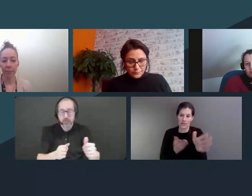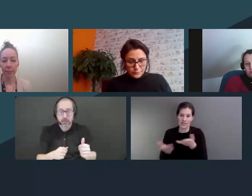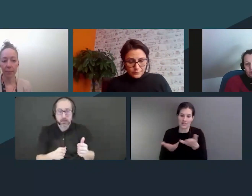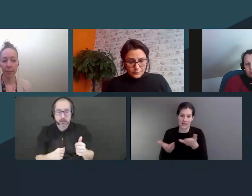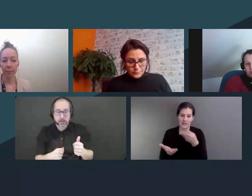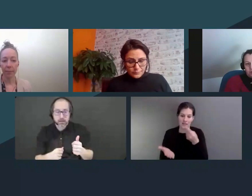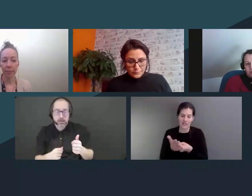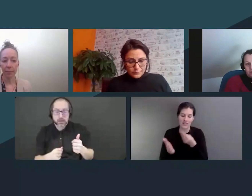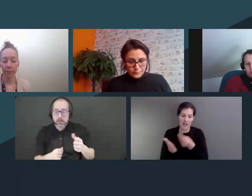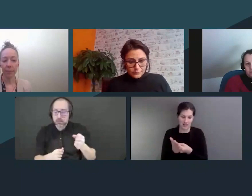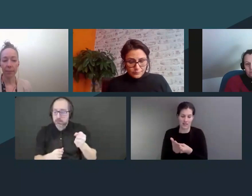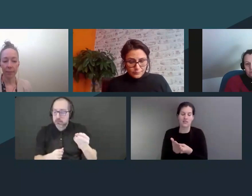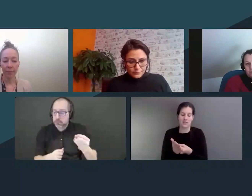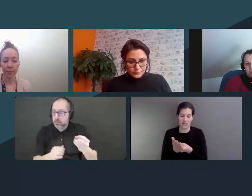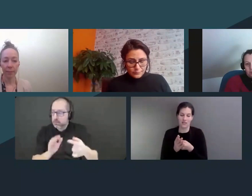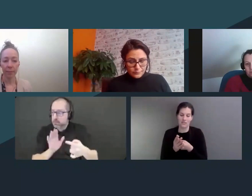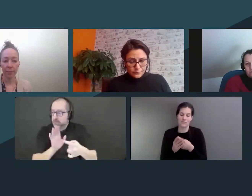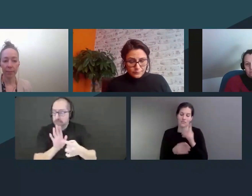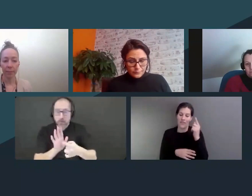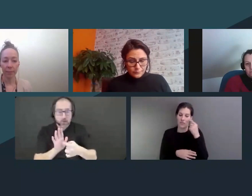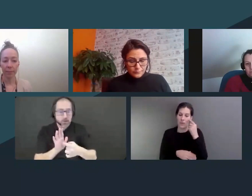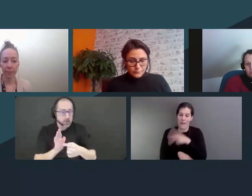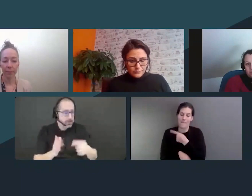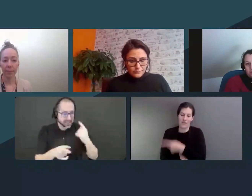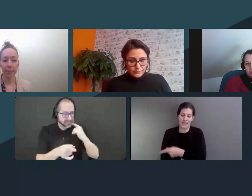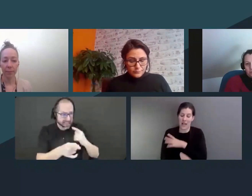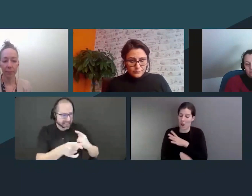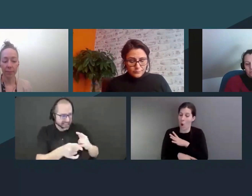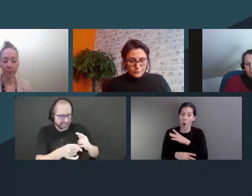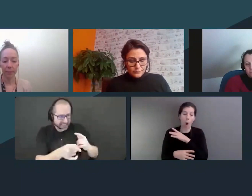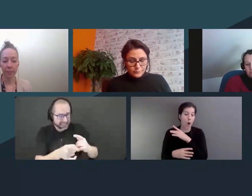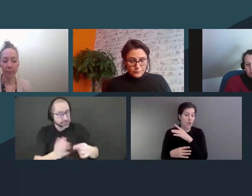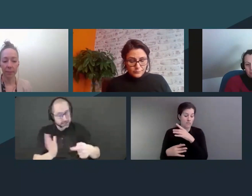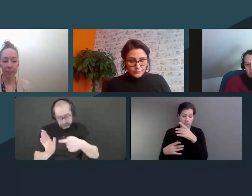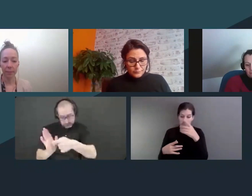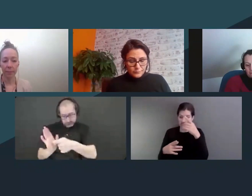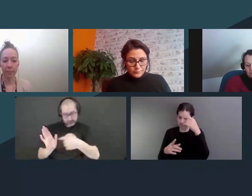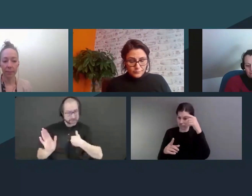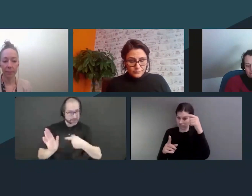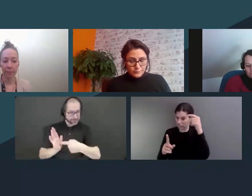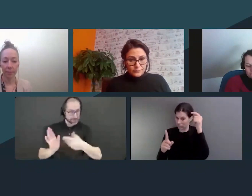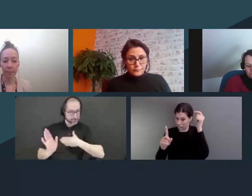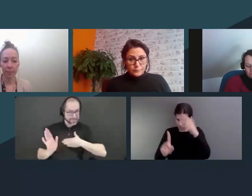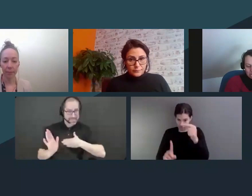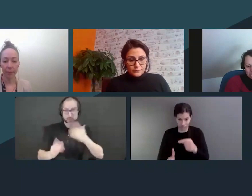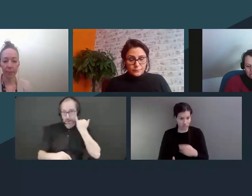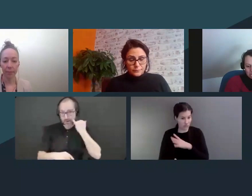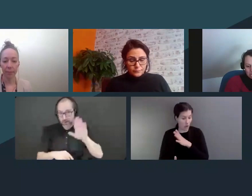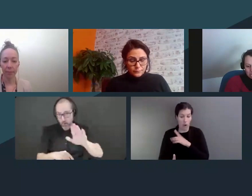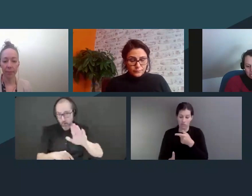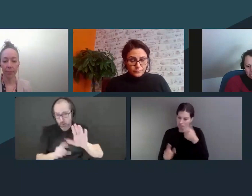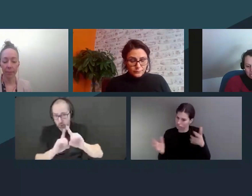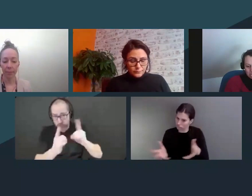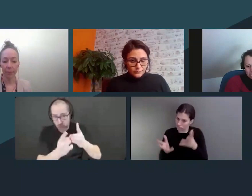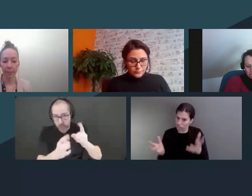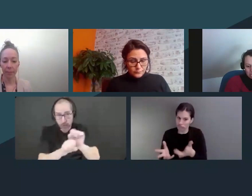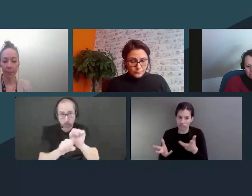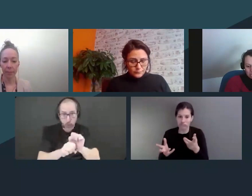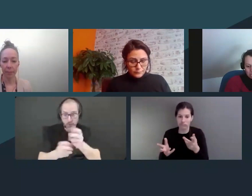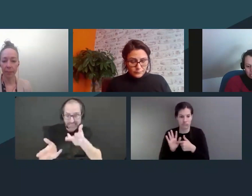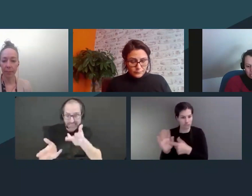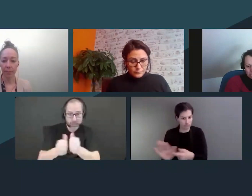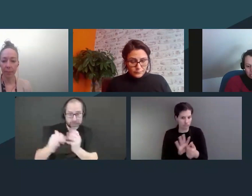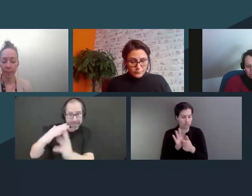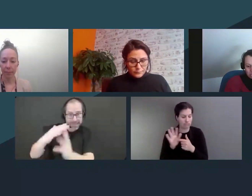Veuillez bien consulter ce document-là. Si on travaille avec les immigrants et on doit fournir des soutiens